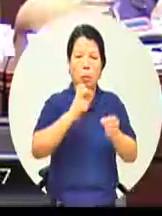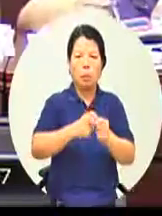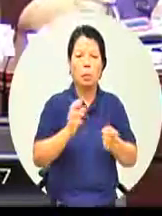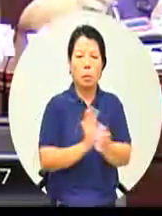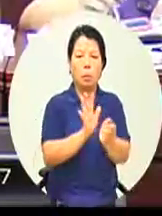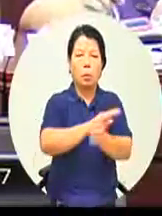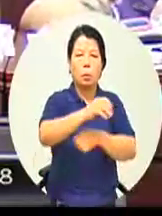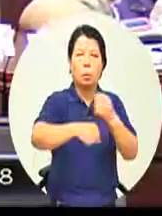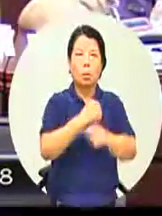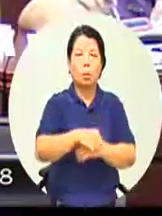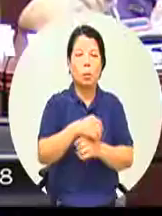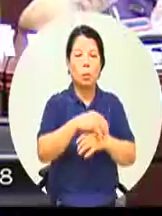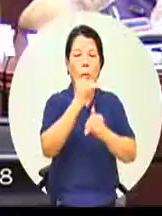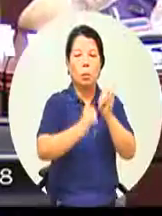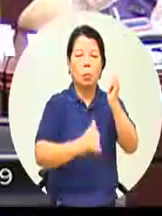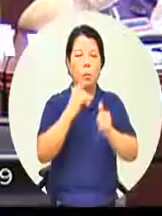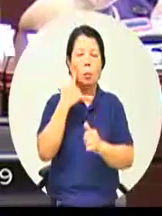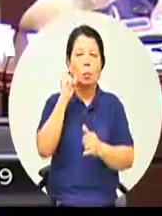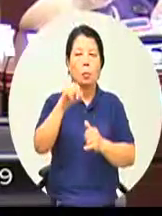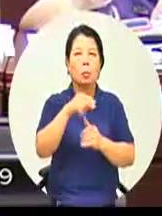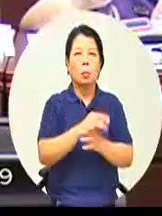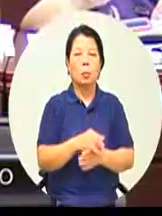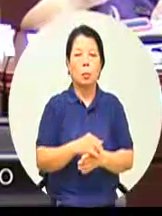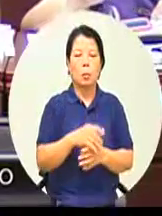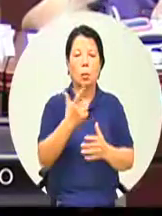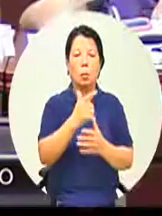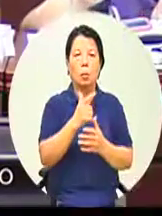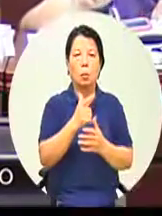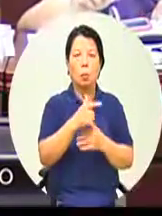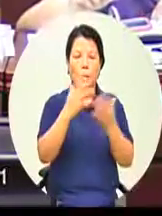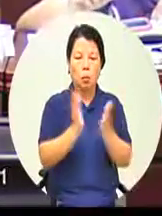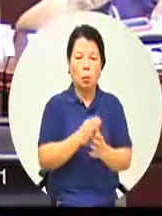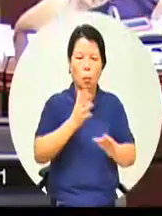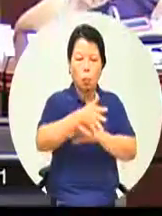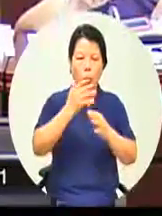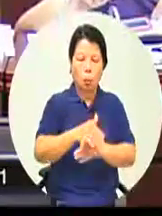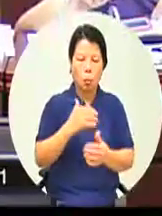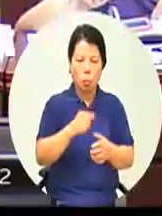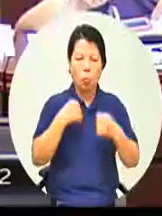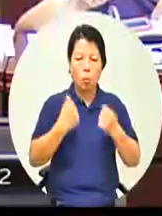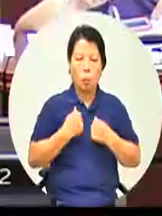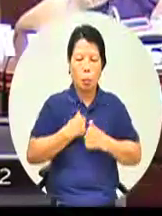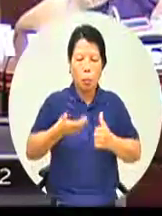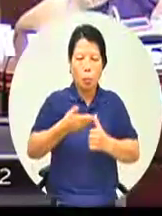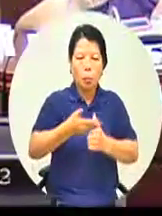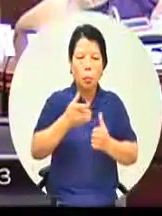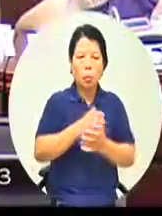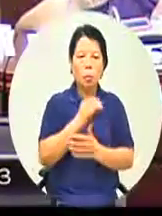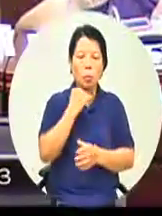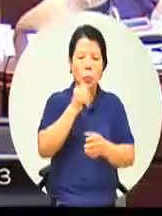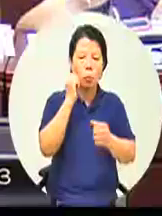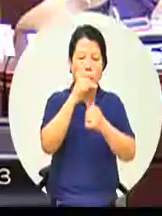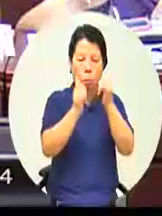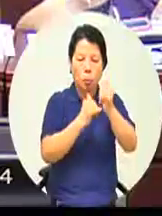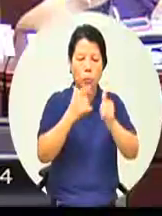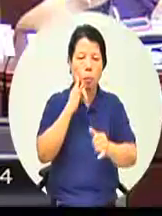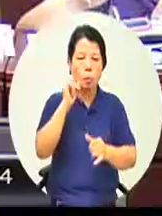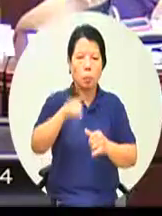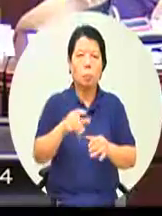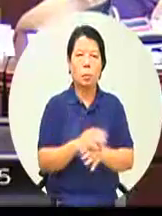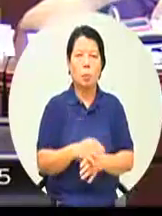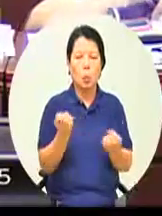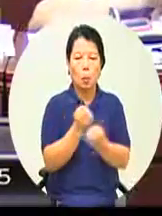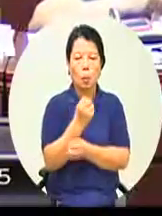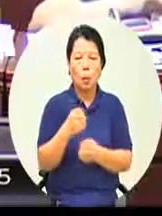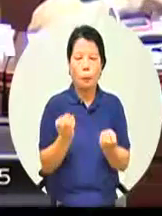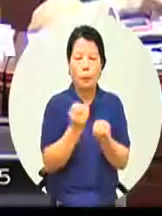故事妈妈的活动，都经过一个很好的一个研习，才能够培训以后才能够做故事妈妈，所以这次发现了一个